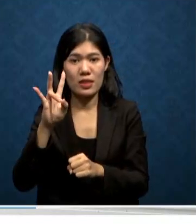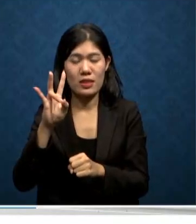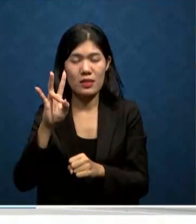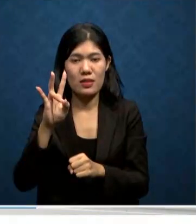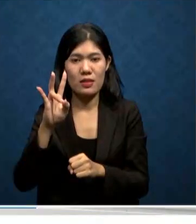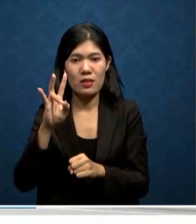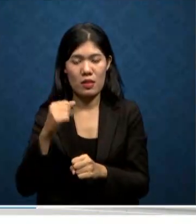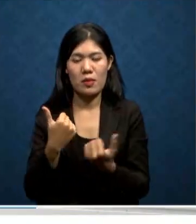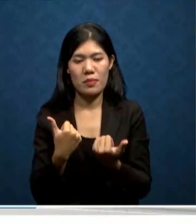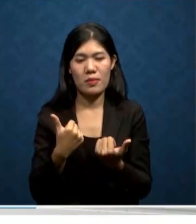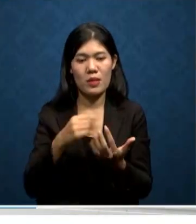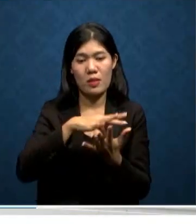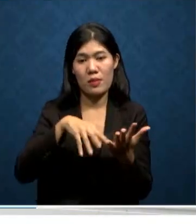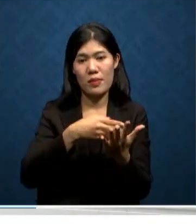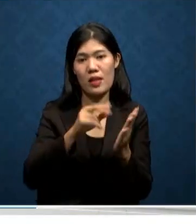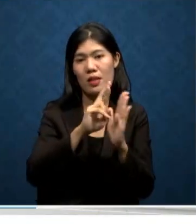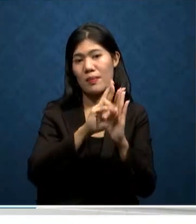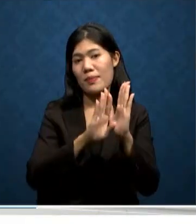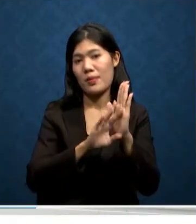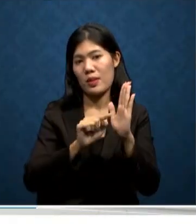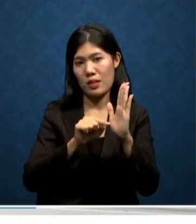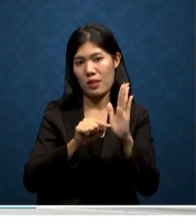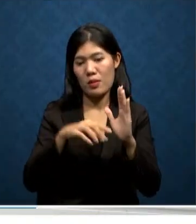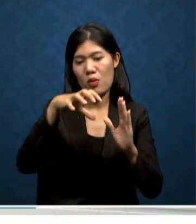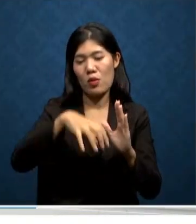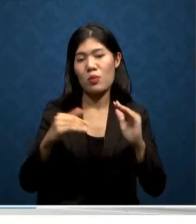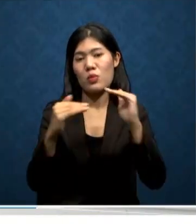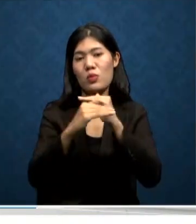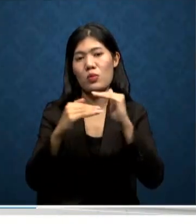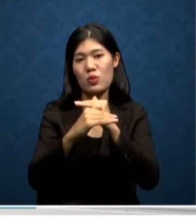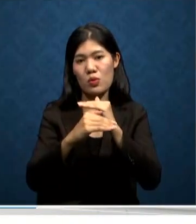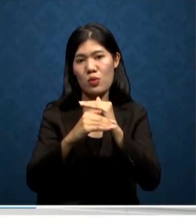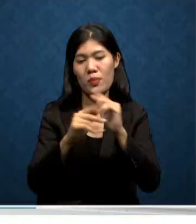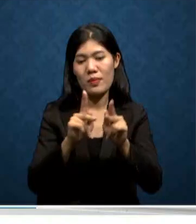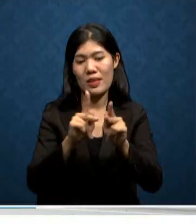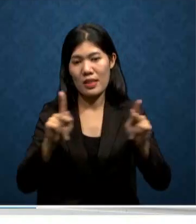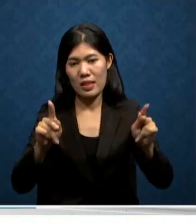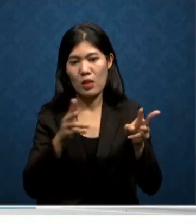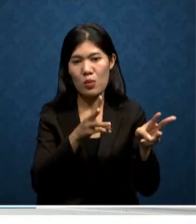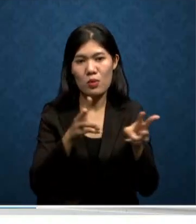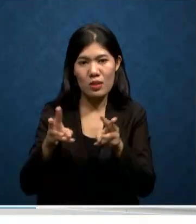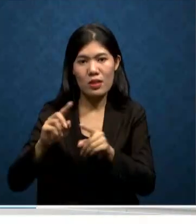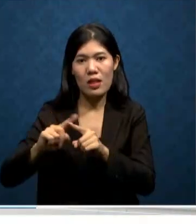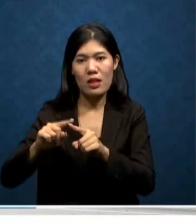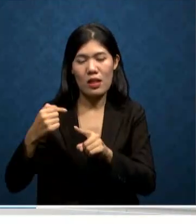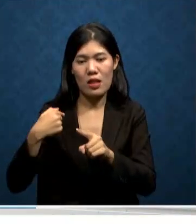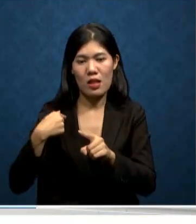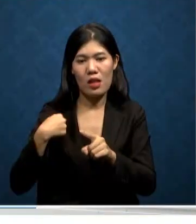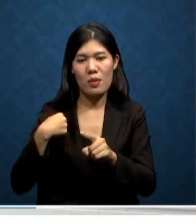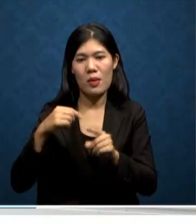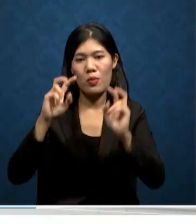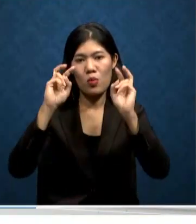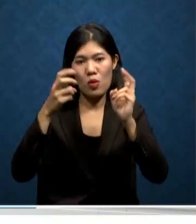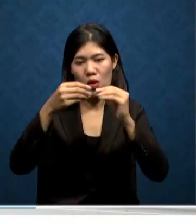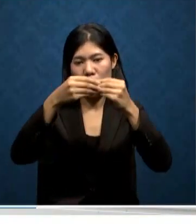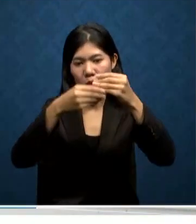ก็ได้ออกระเบียบนะครับออกระเบียบกรมการขนส่งทางบกว่าด้วยหลักเกณฑ์และวิธีการและเงื่อนไขการจัดสรรค์เงินกองทุนเพื่อ